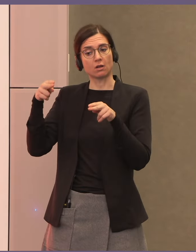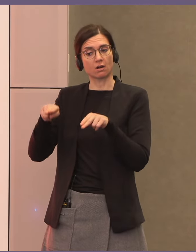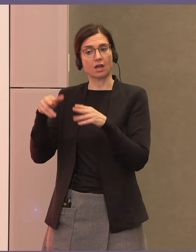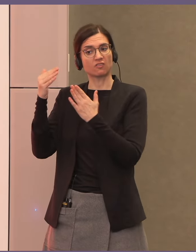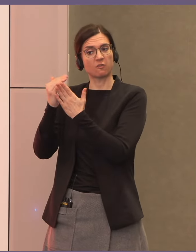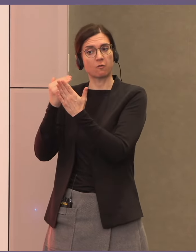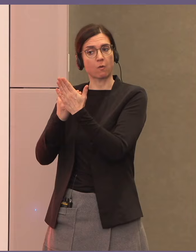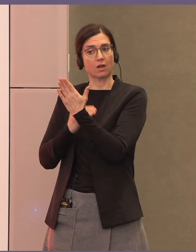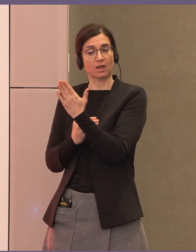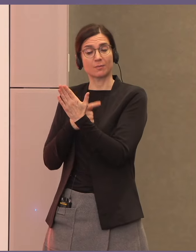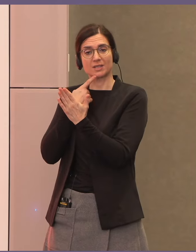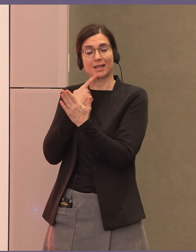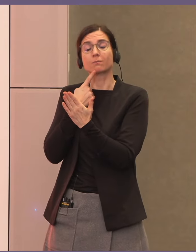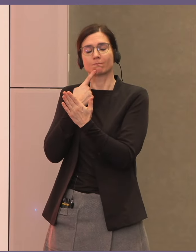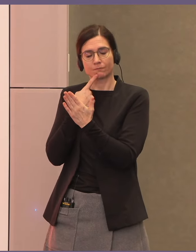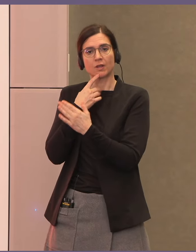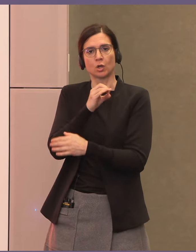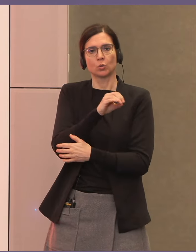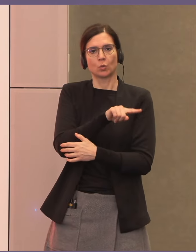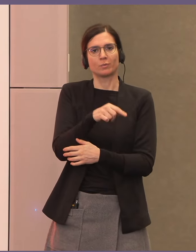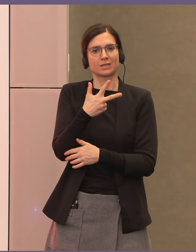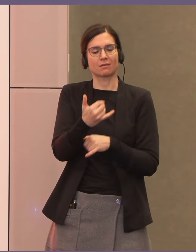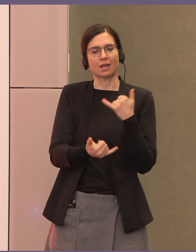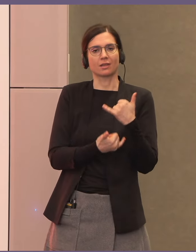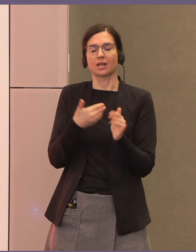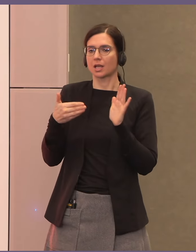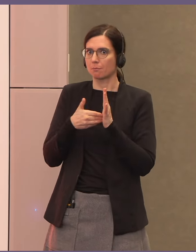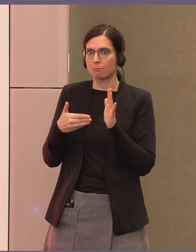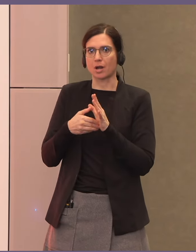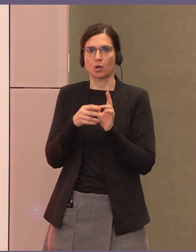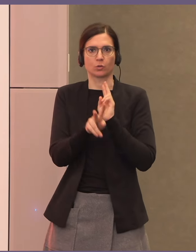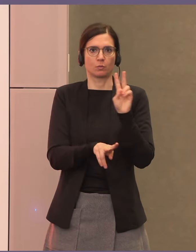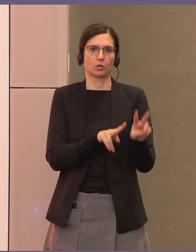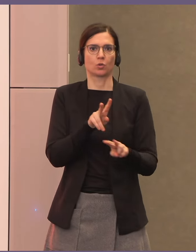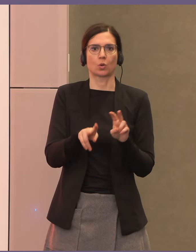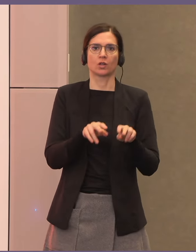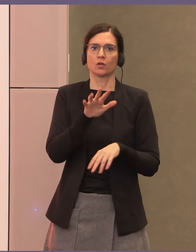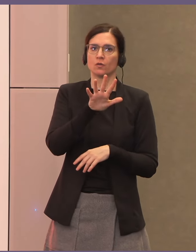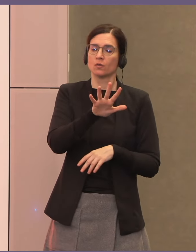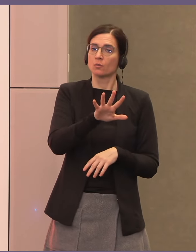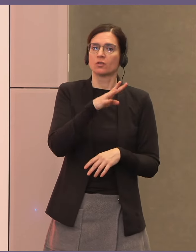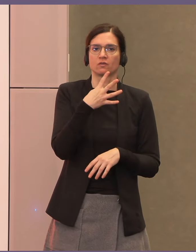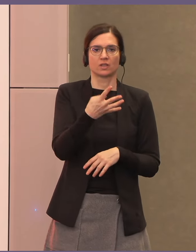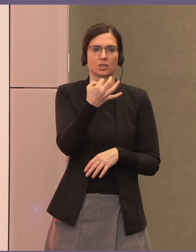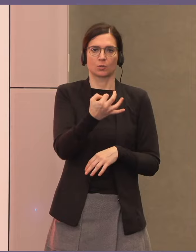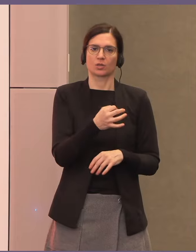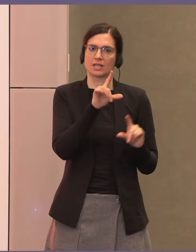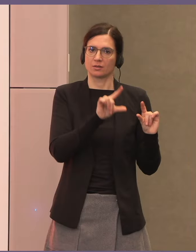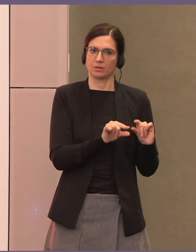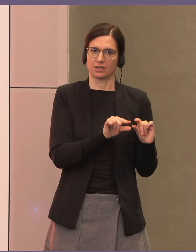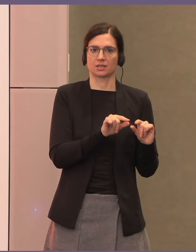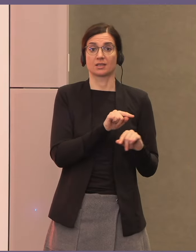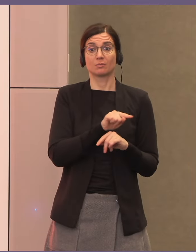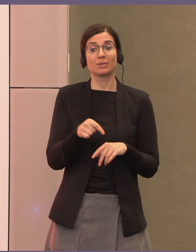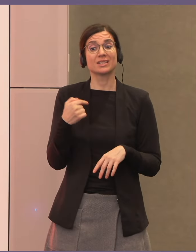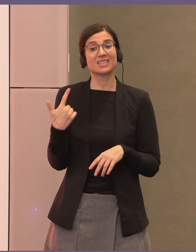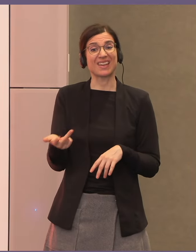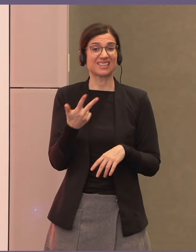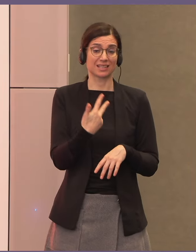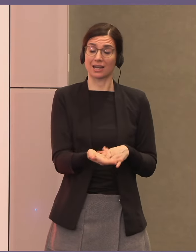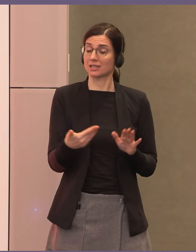eine Betreuungsquote für 0- bis 3-Jährigen von 45% bis 2030